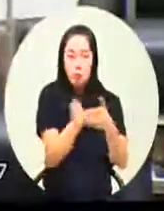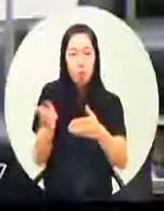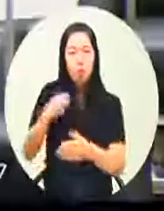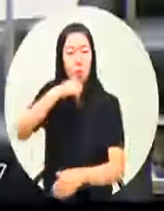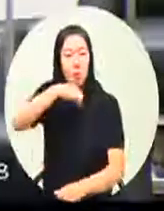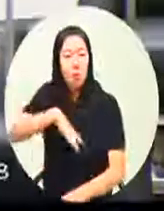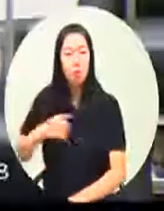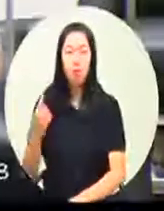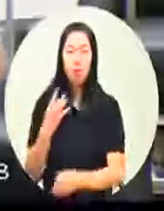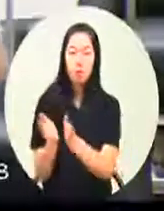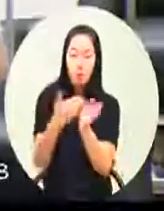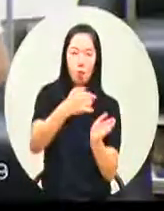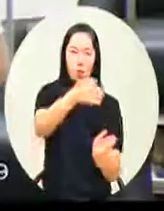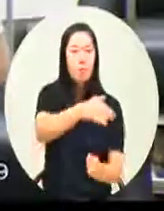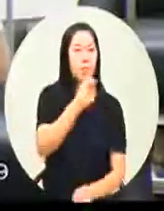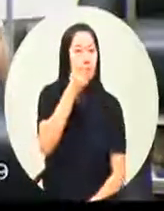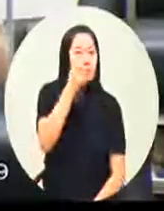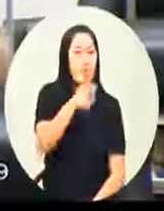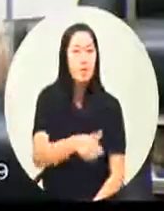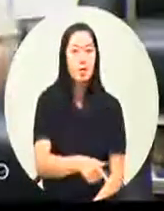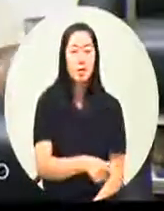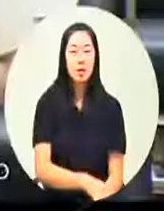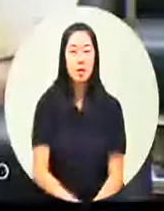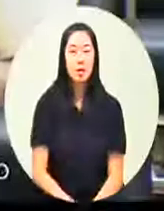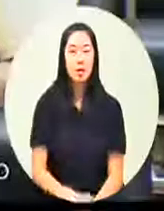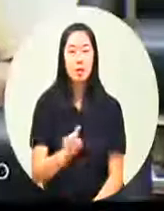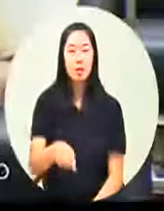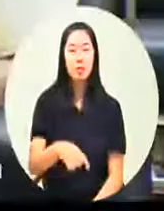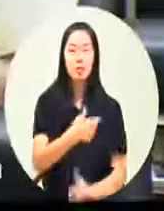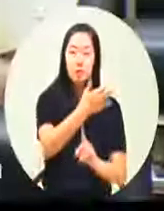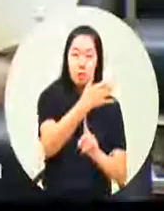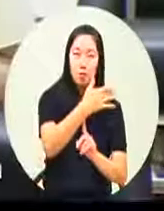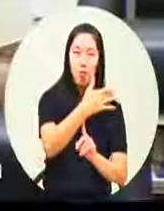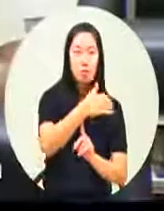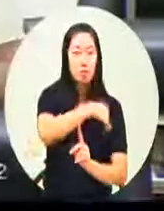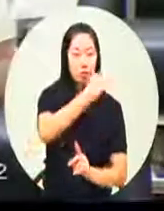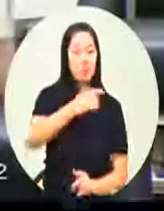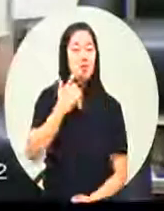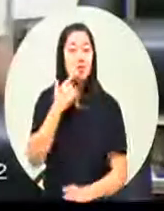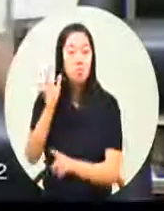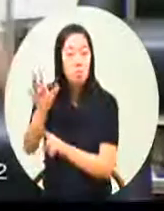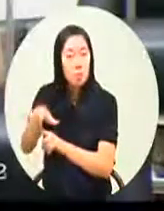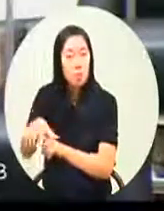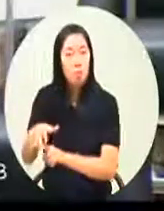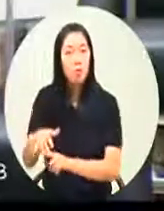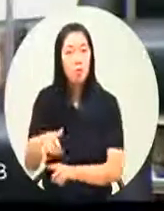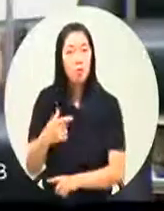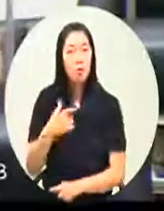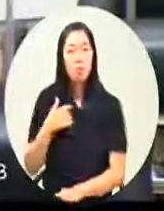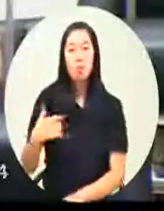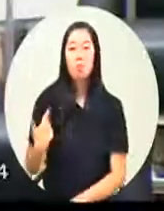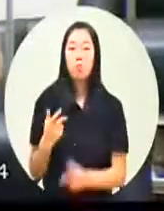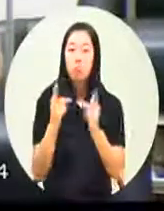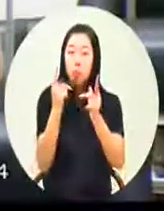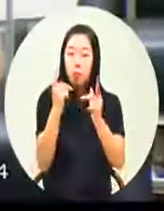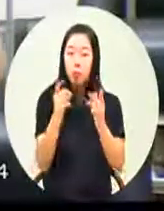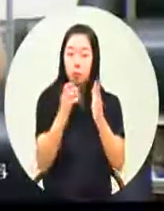往台南去了。我们奇美地区呢，我不晓得捷运局吴局